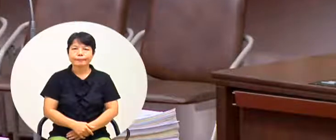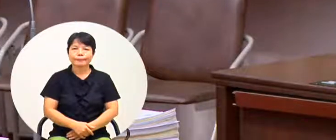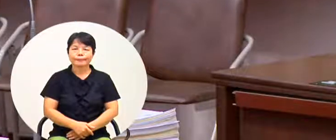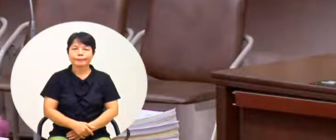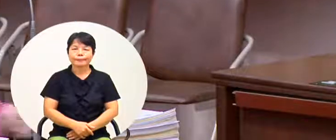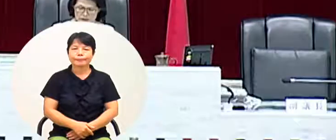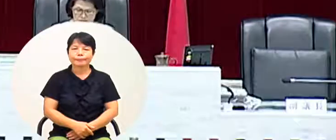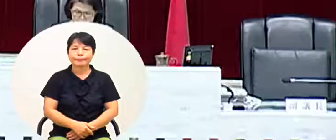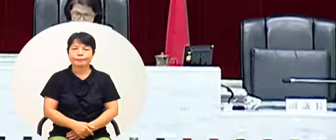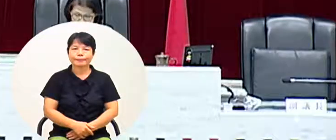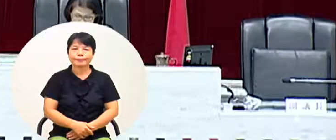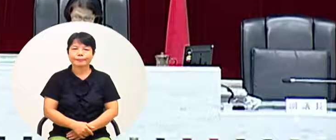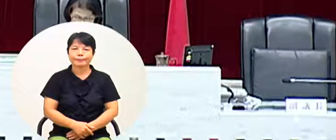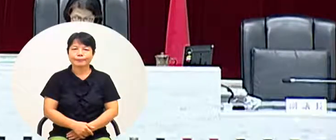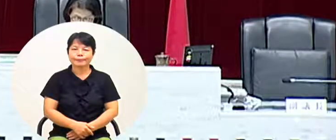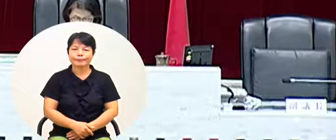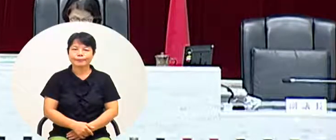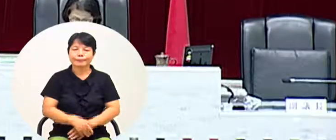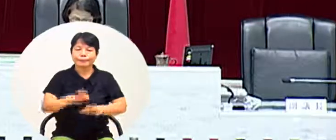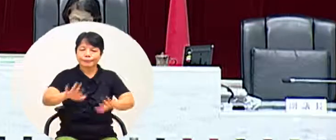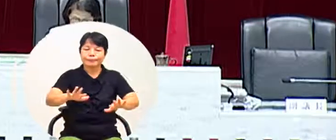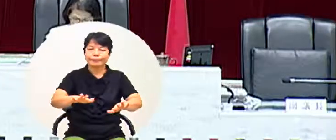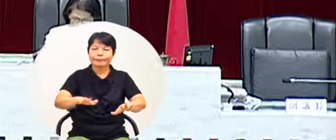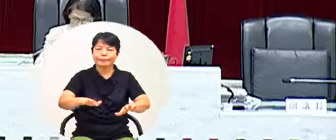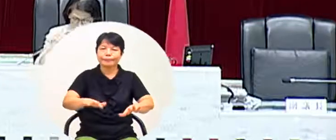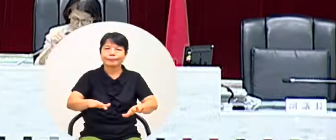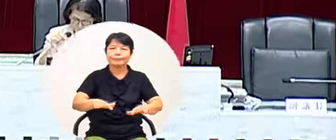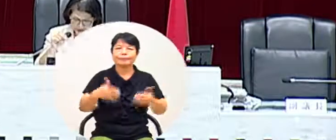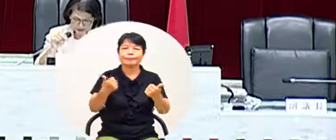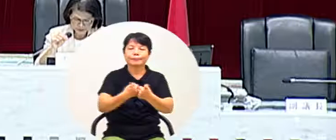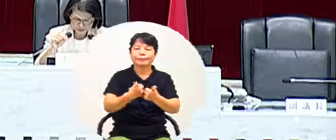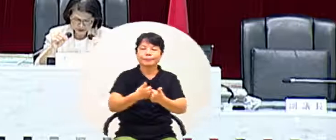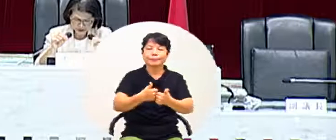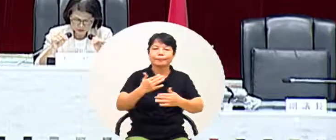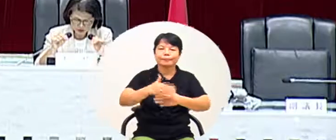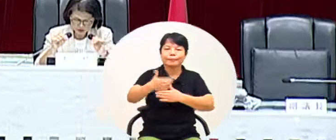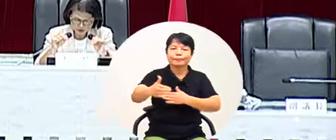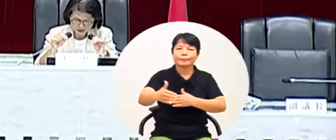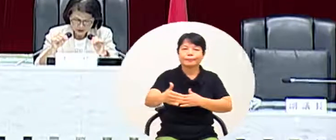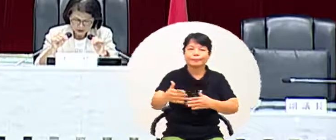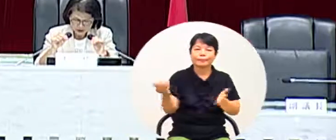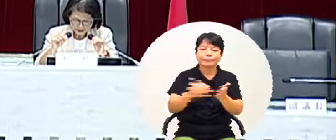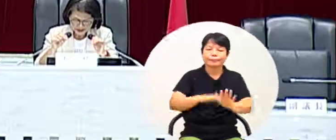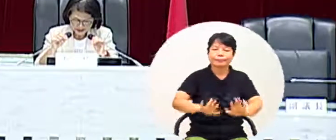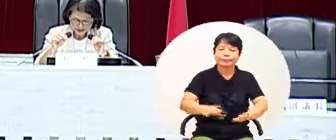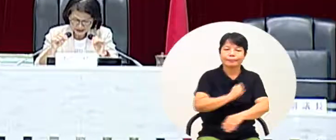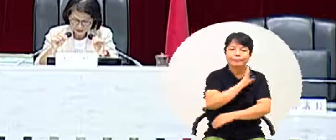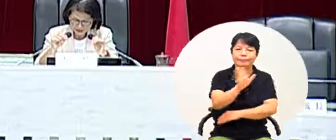好，今天的议程到此全部结束哈。